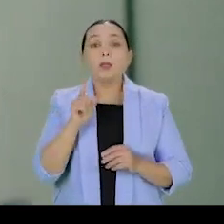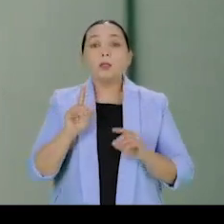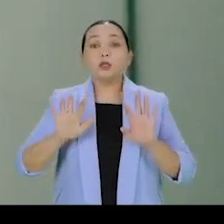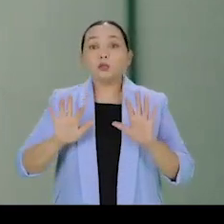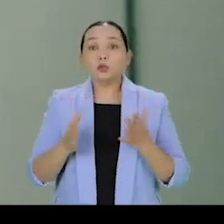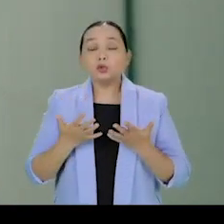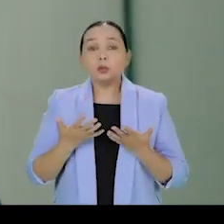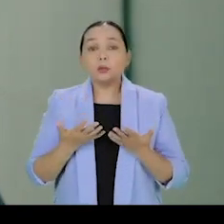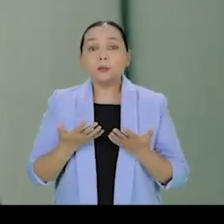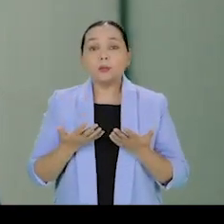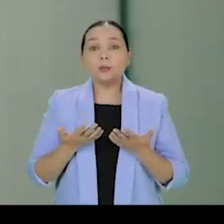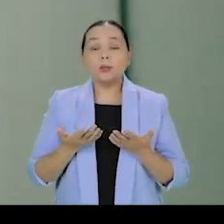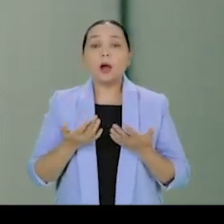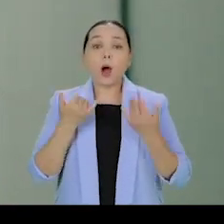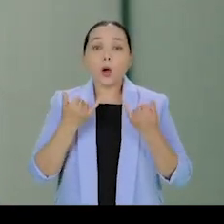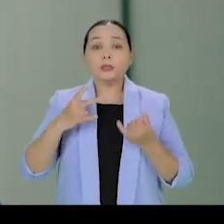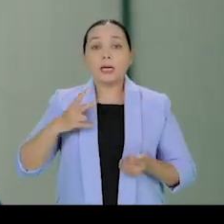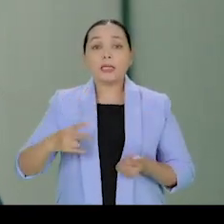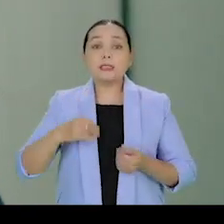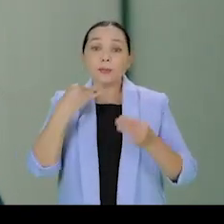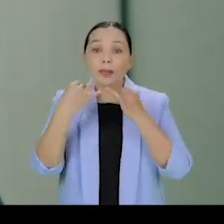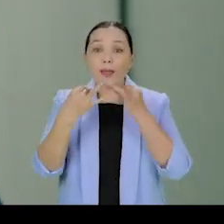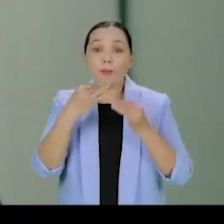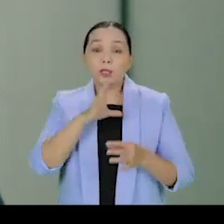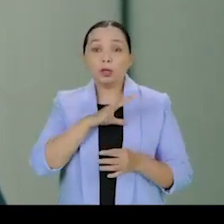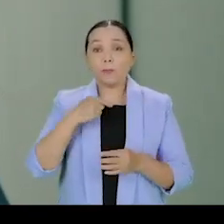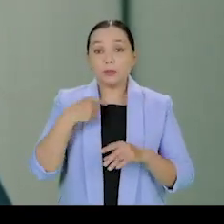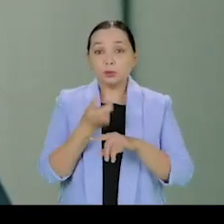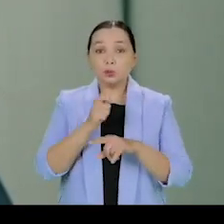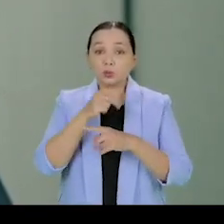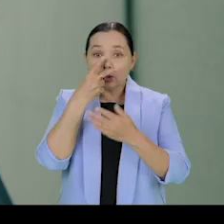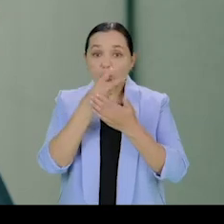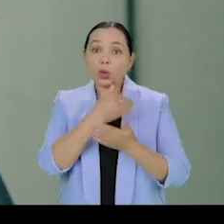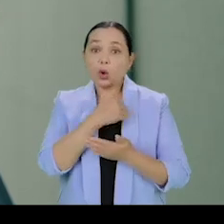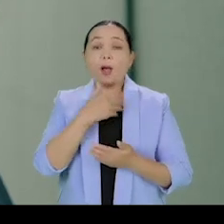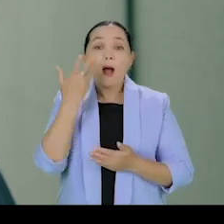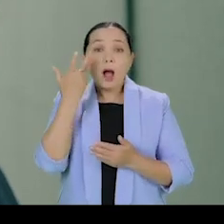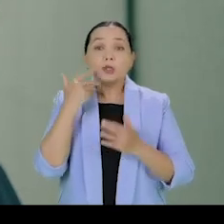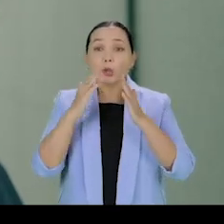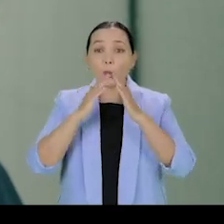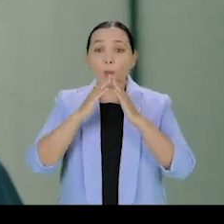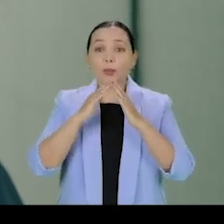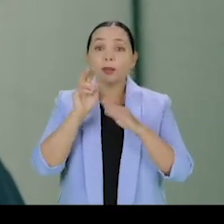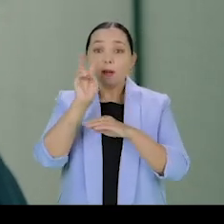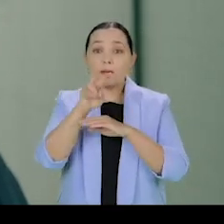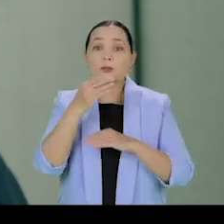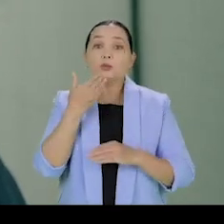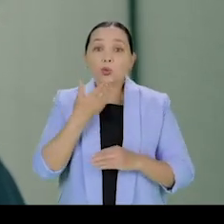Tinchlikmi onasi? Hozir qizimiz bilan gaplashgandim. Bizni juda sog'inibdi. Qachon uyga qaytishimizni